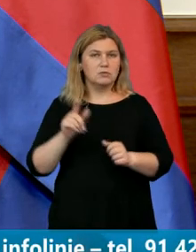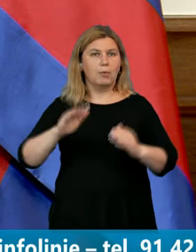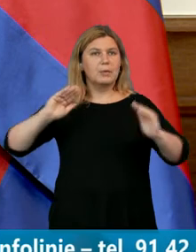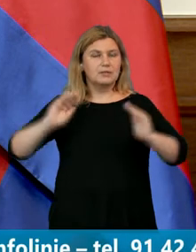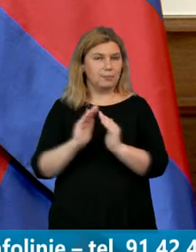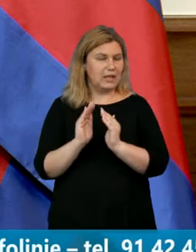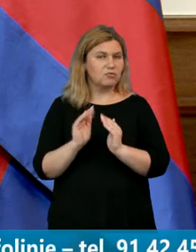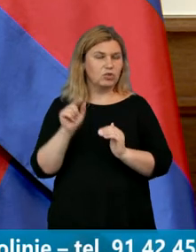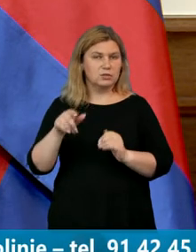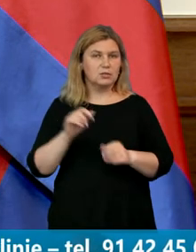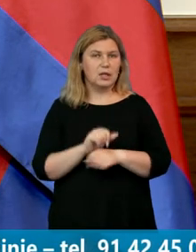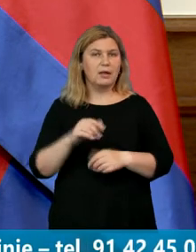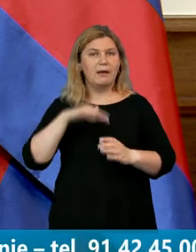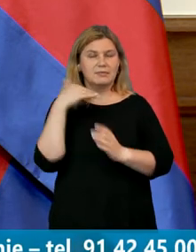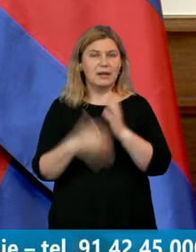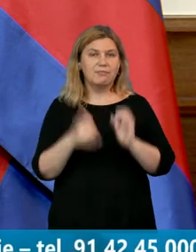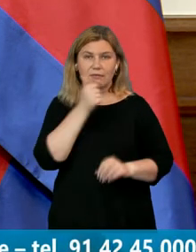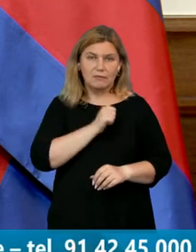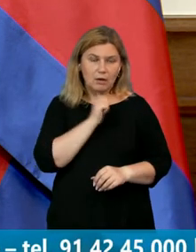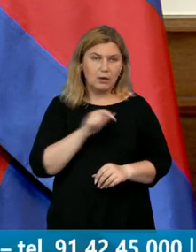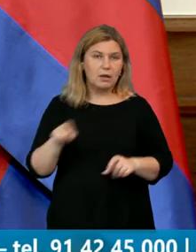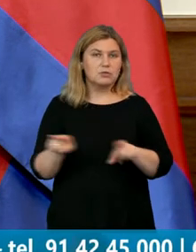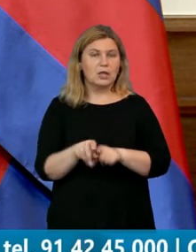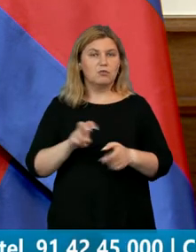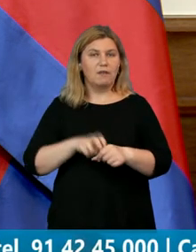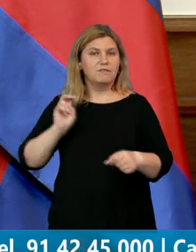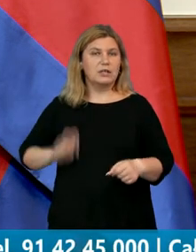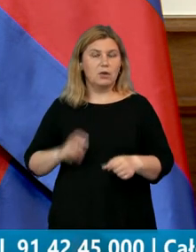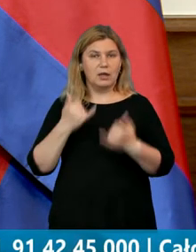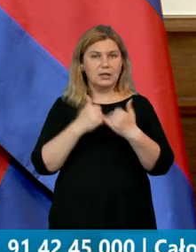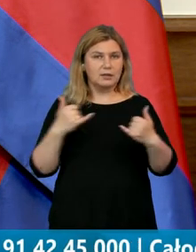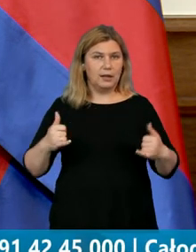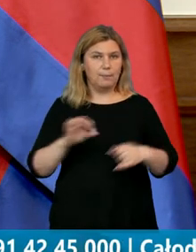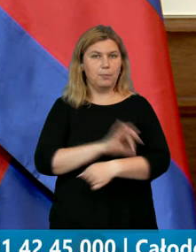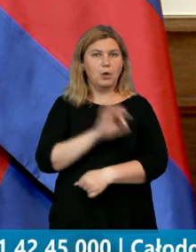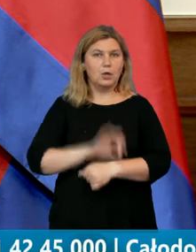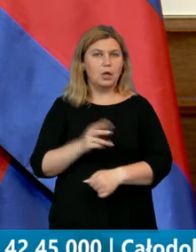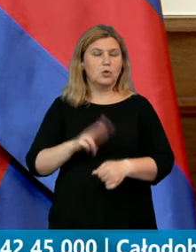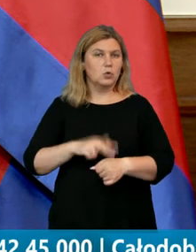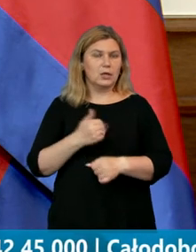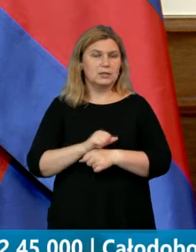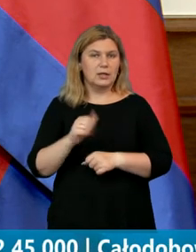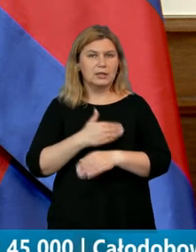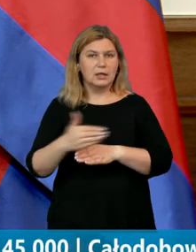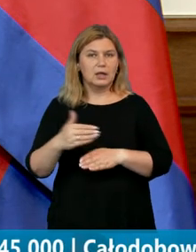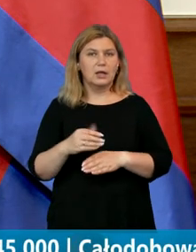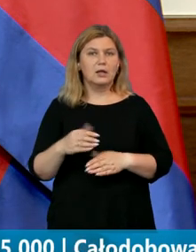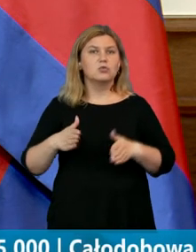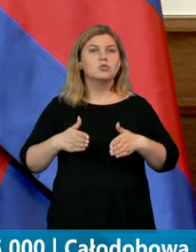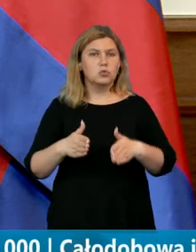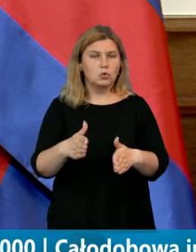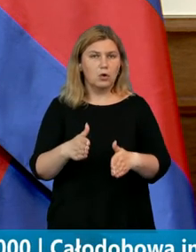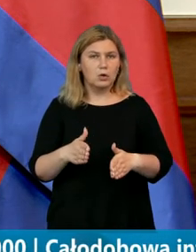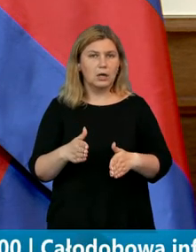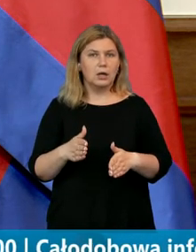straty w zieleni. Po drugie, wycofaliśmy się z innych projektów, które nie są zaawansowane, tak jak choćby droga, która